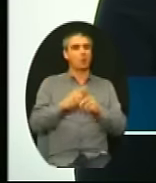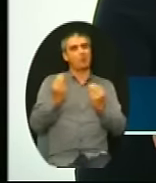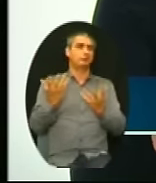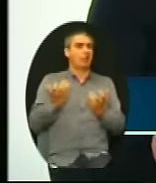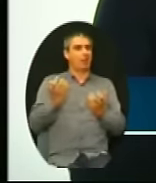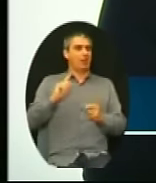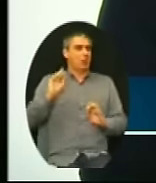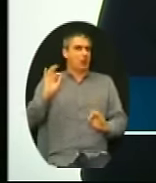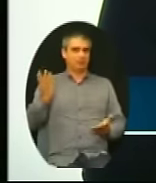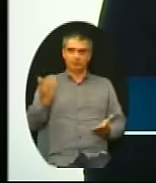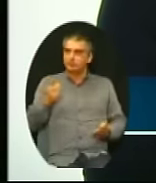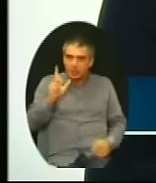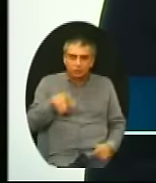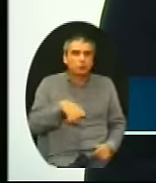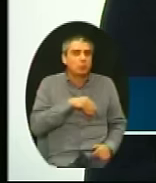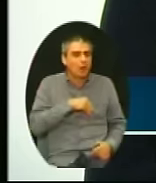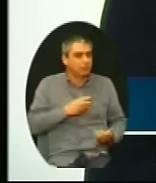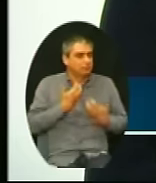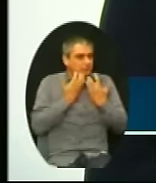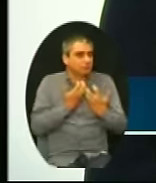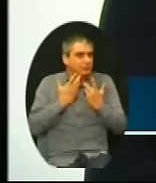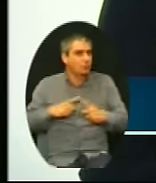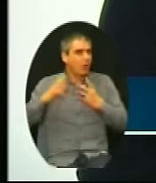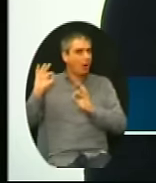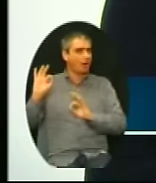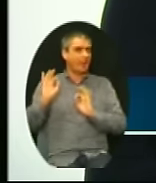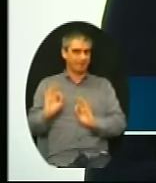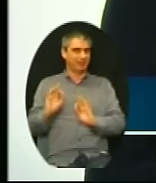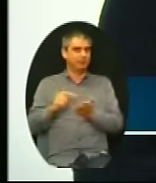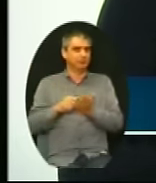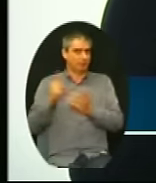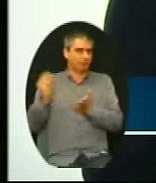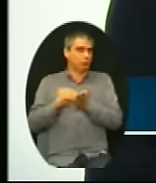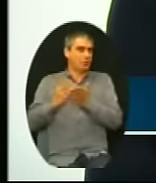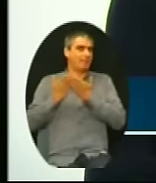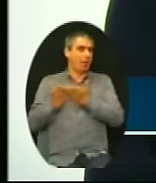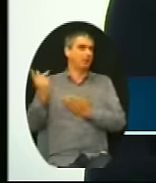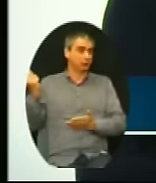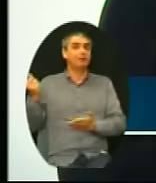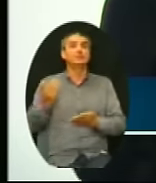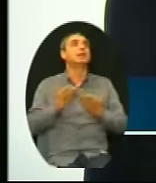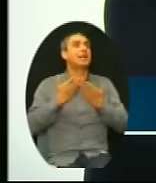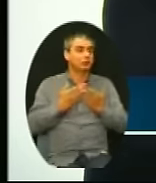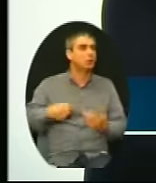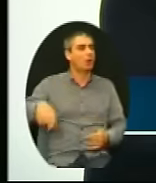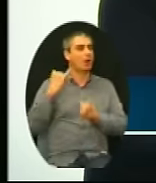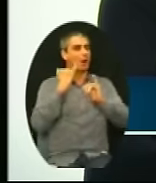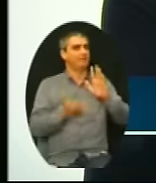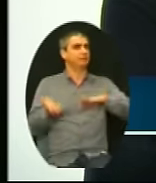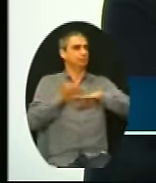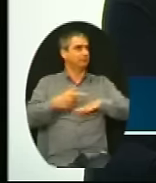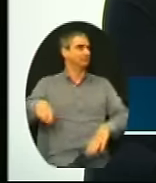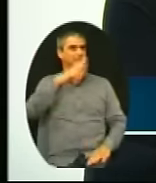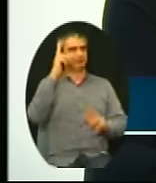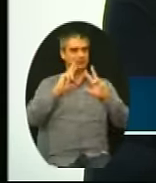לא לגיטימי, כי אנשים שמוכנים לספר את הסיפור שלהם כי הם מבינים שהם צריכים עזרה, וזה יעזור גם להביא את זה לידיעת